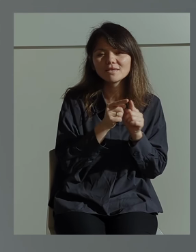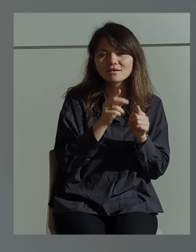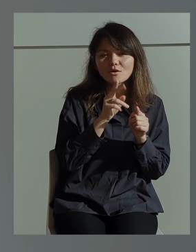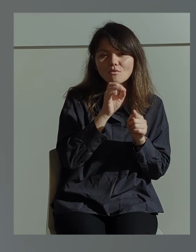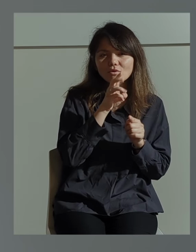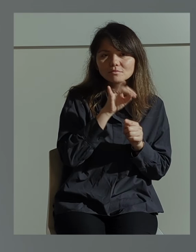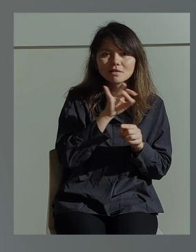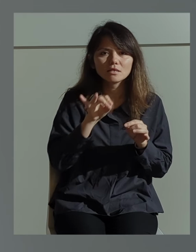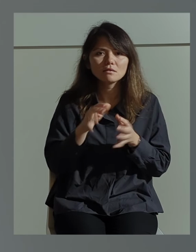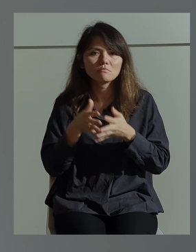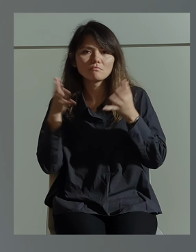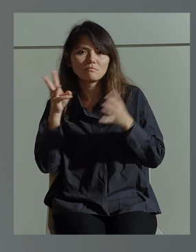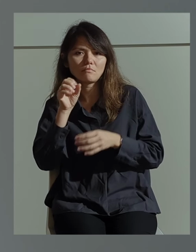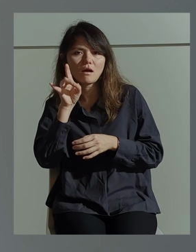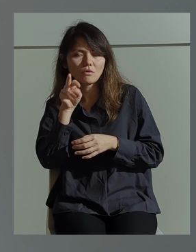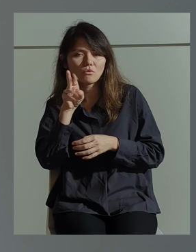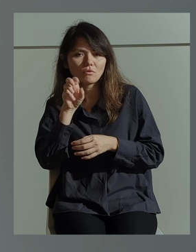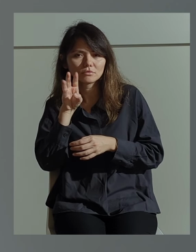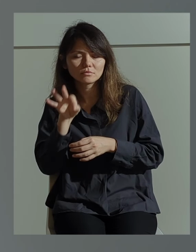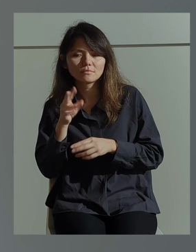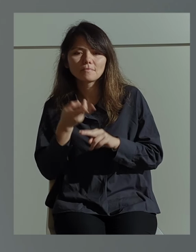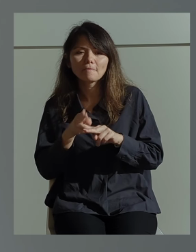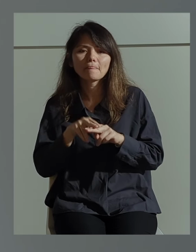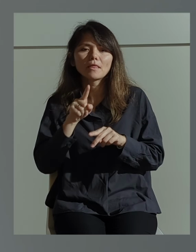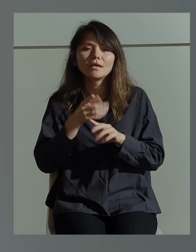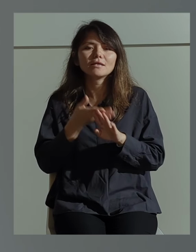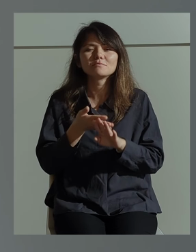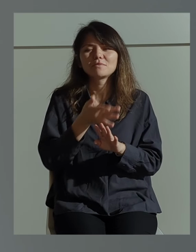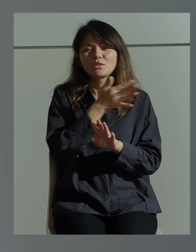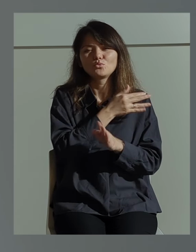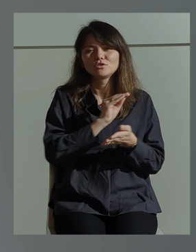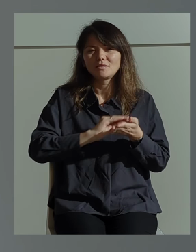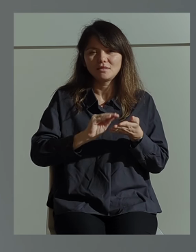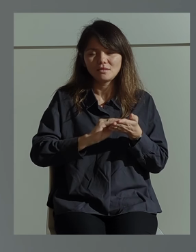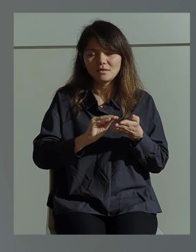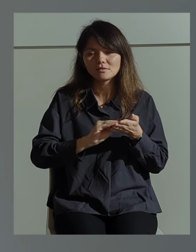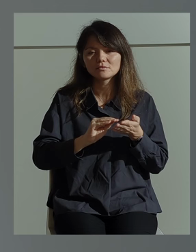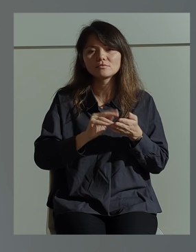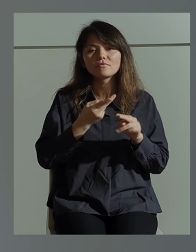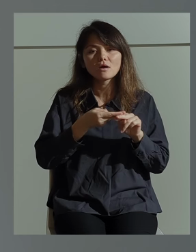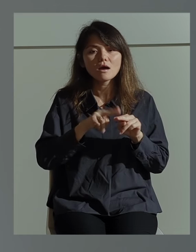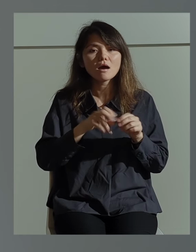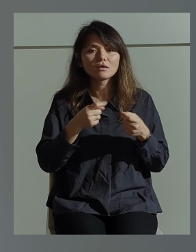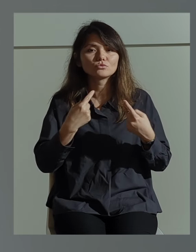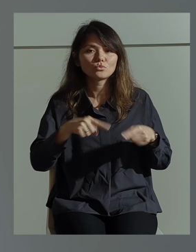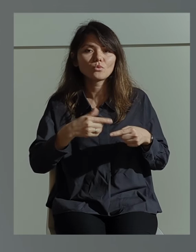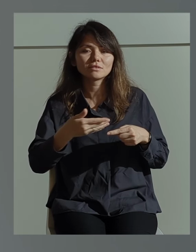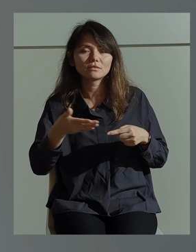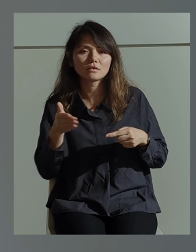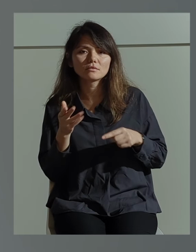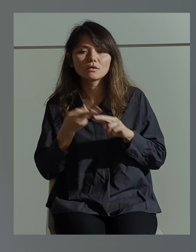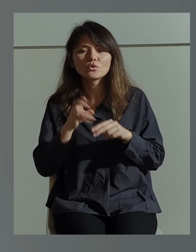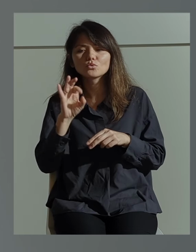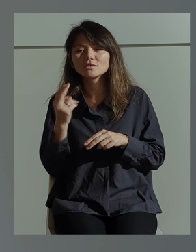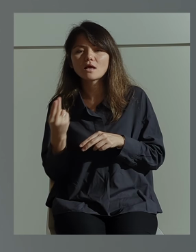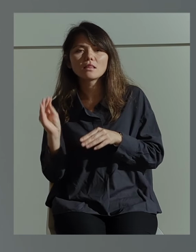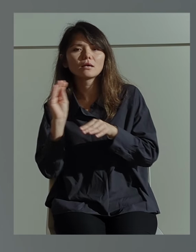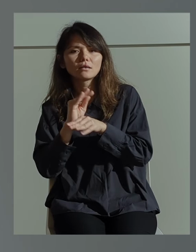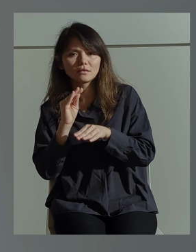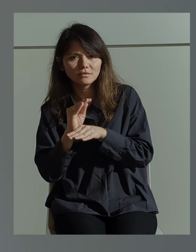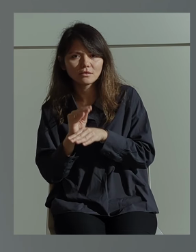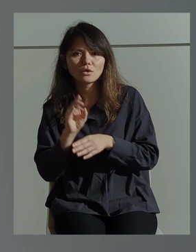одной стороны это некоторая интроспекция или Герменевтика предыдущих текстов а с другой стороны это социальная критика